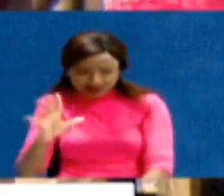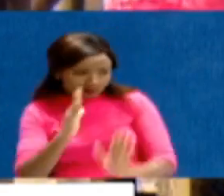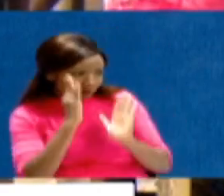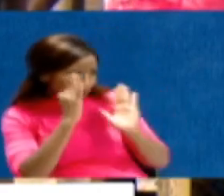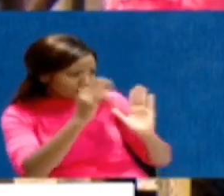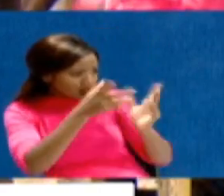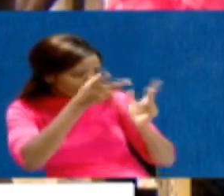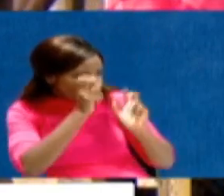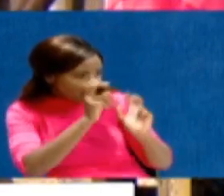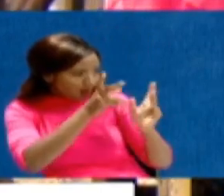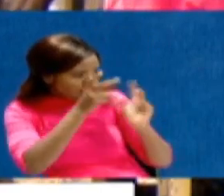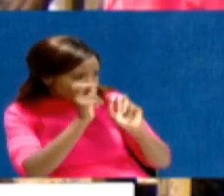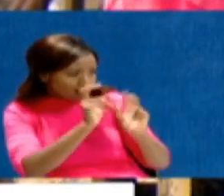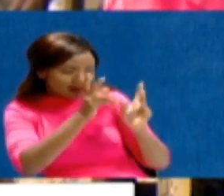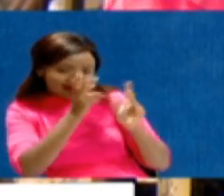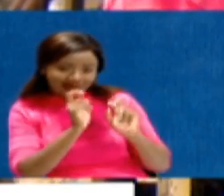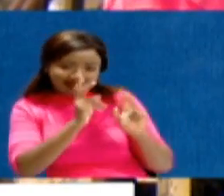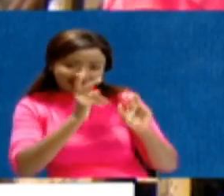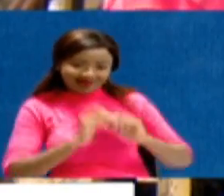stadi.